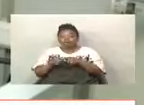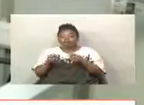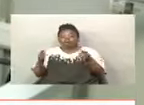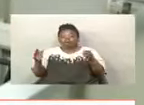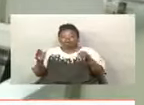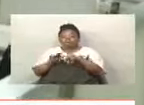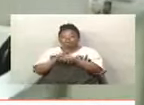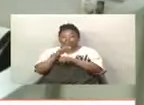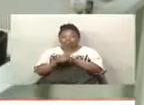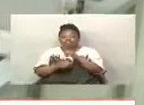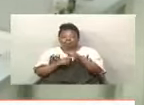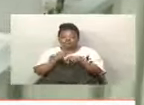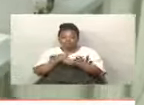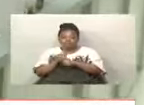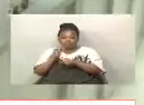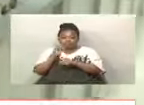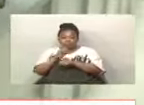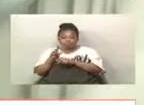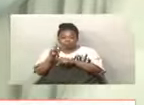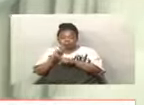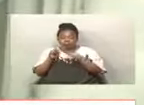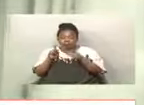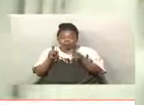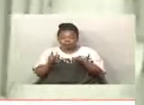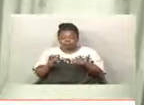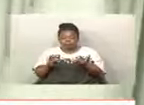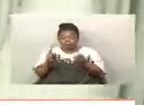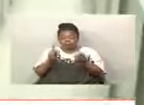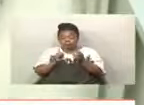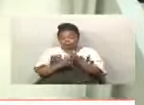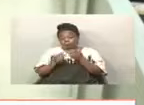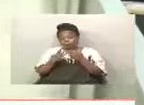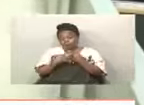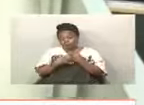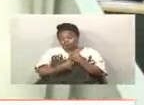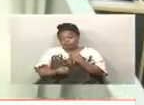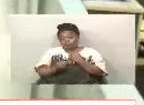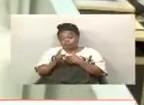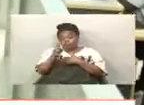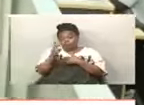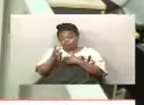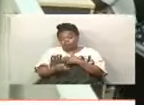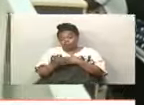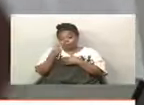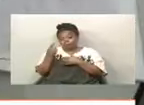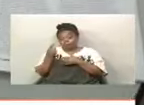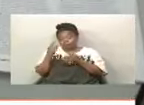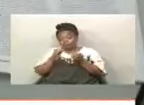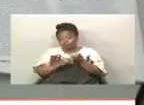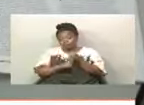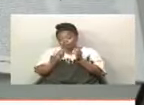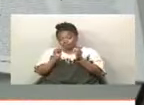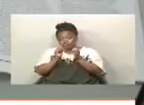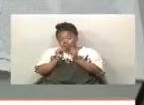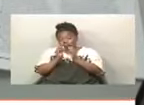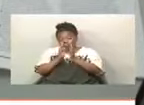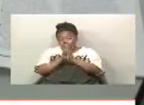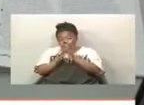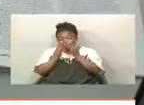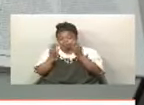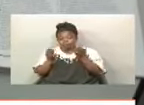omwaka omulamba. Bakubiriza abantu okubukiriza enkokola okweggulira kopi kusirisa enkubirizi okabyefunire akatabo kano